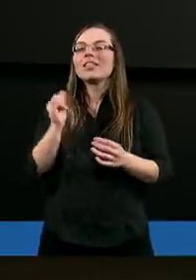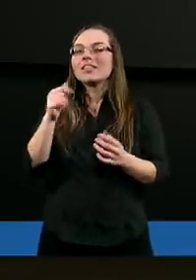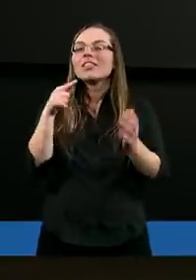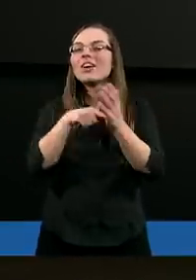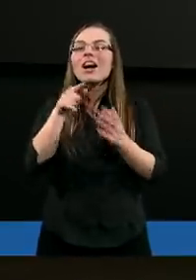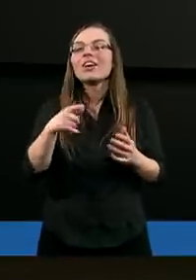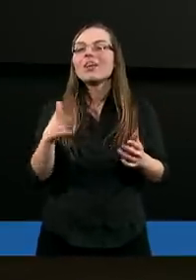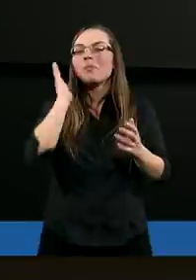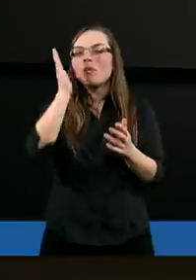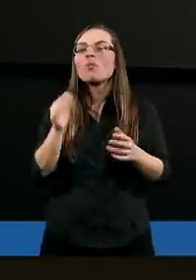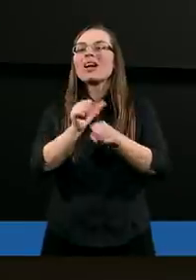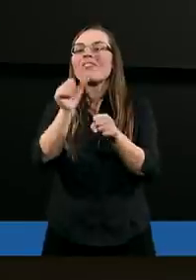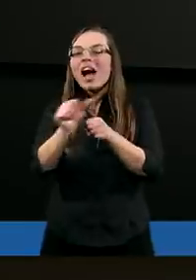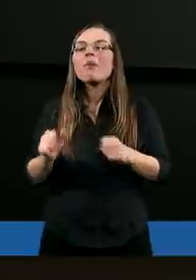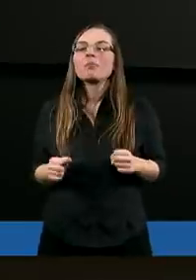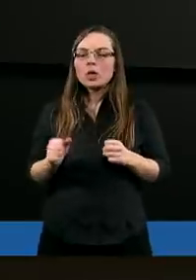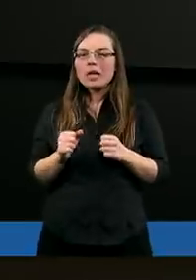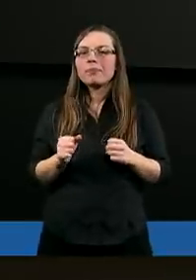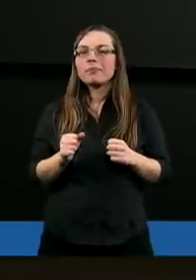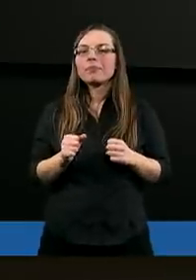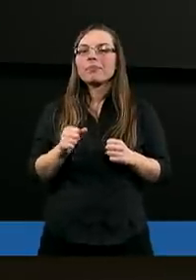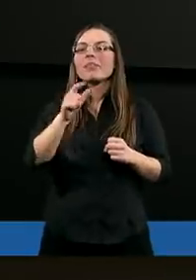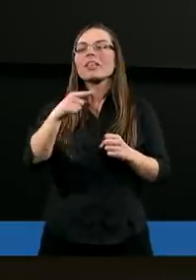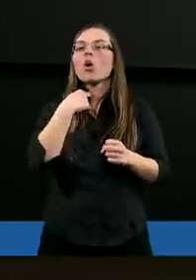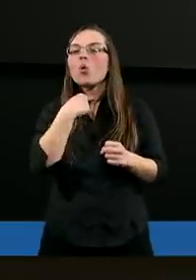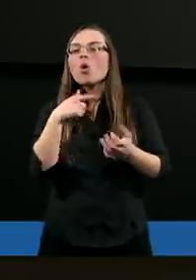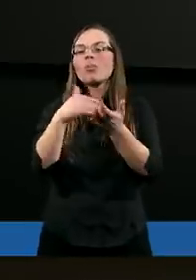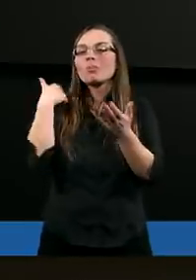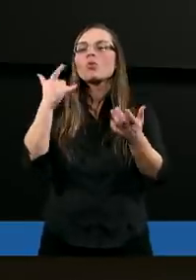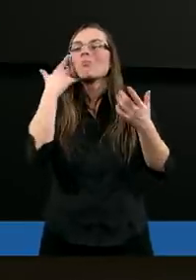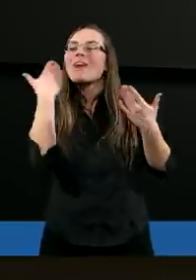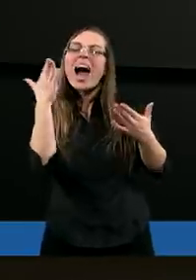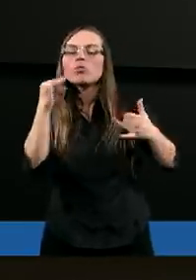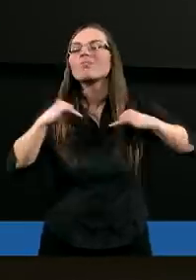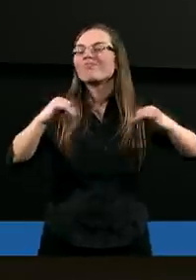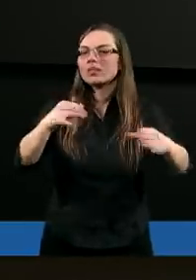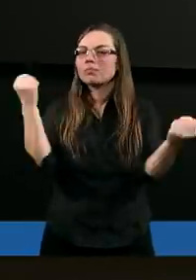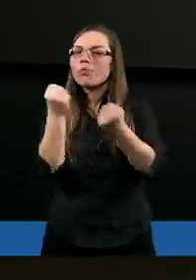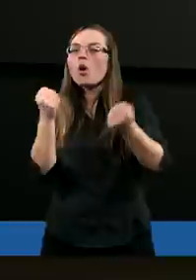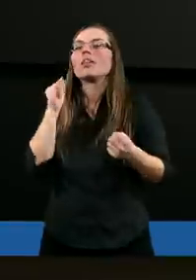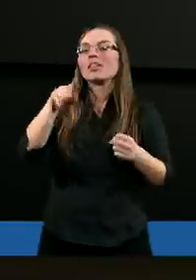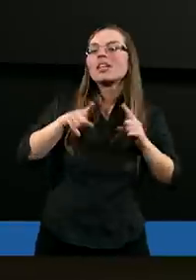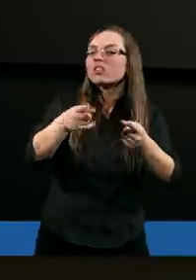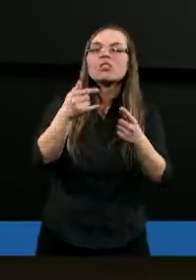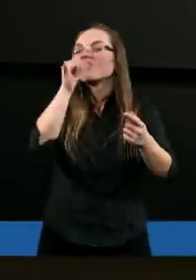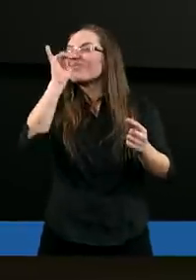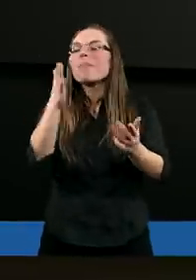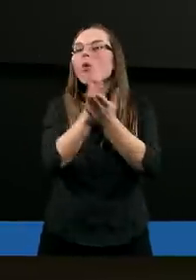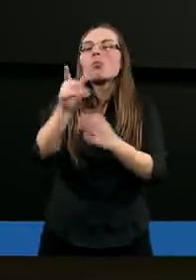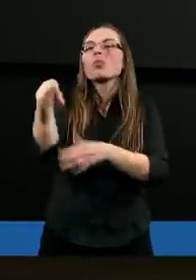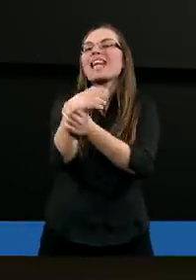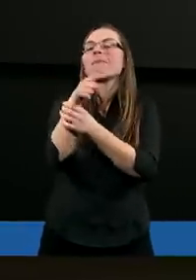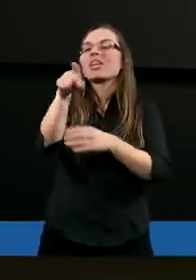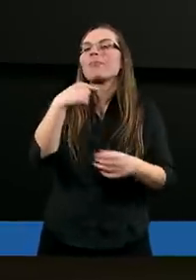tam żona. Im dłużej bywałem i dłużej się modliłem, to ten głos był coraz silniejszy i mocniejszy. I wtedy widziałem, że nie mogę iść